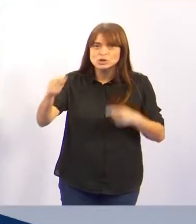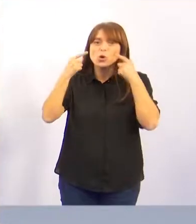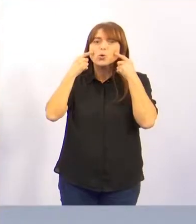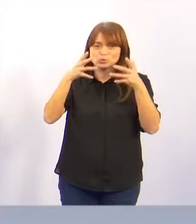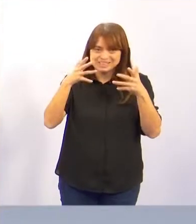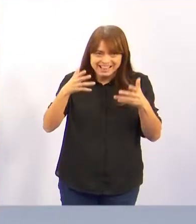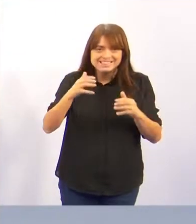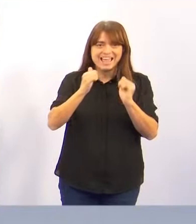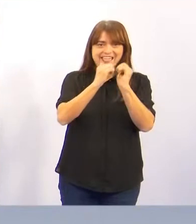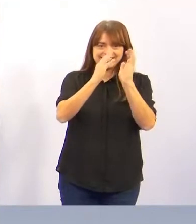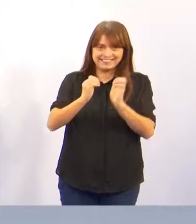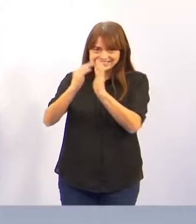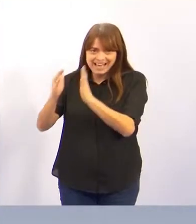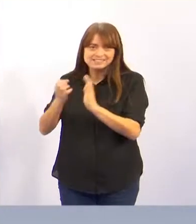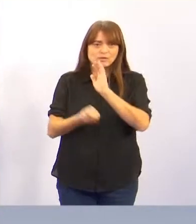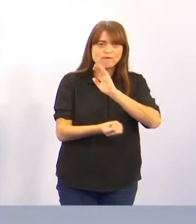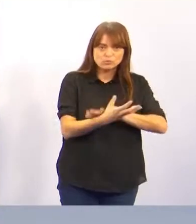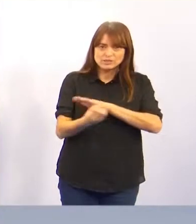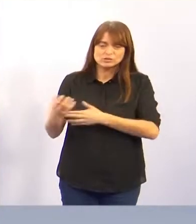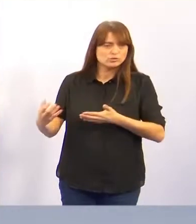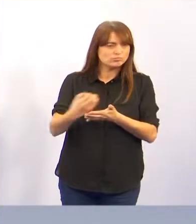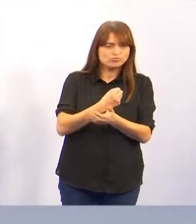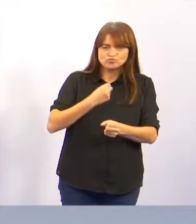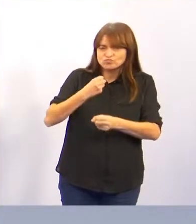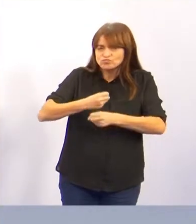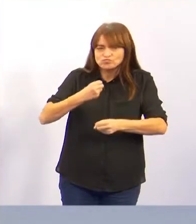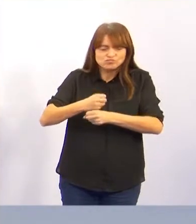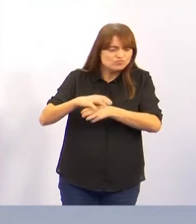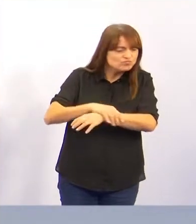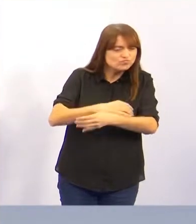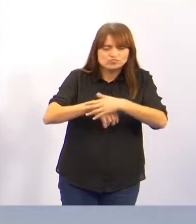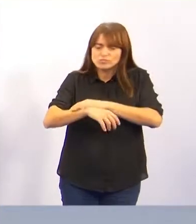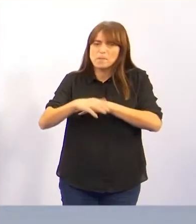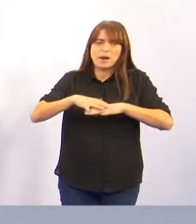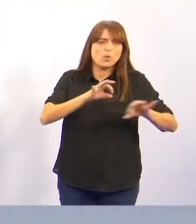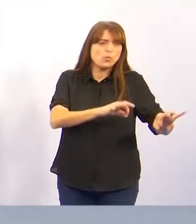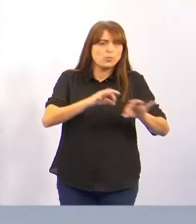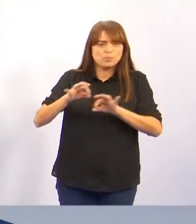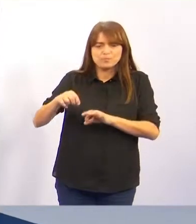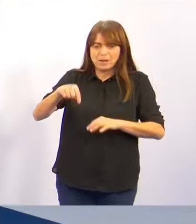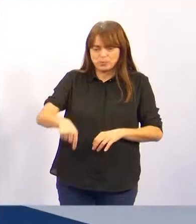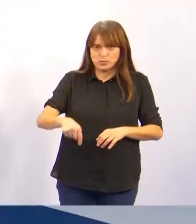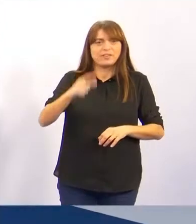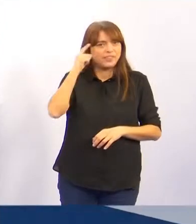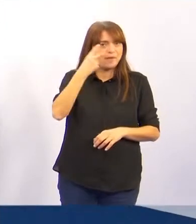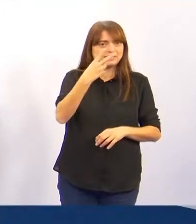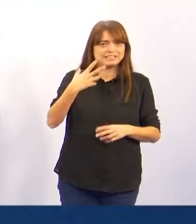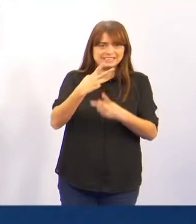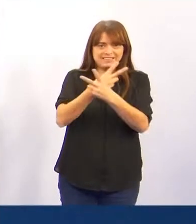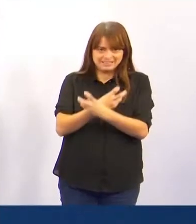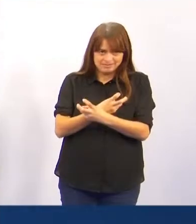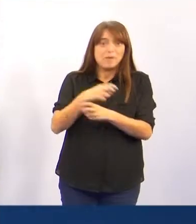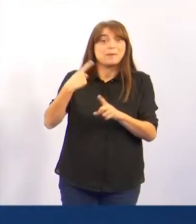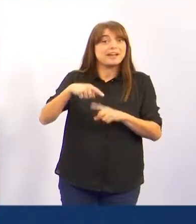i fundacions que s'han volcat una vegada més, però també recordant, com diem al principi, que el 25N i les accions són de cada